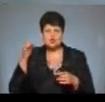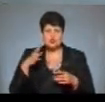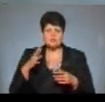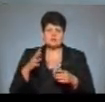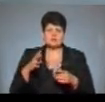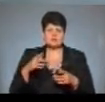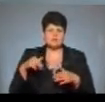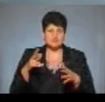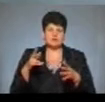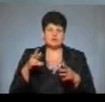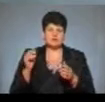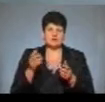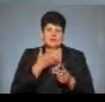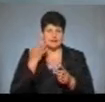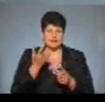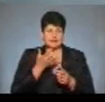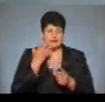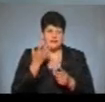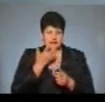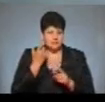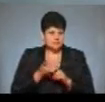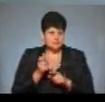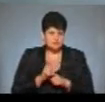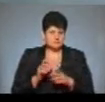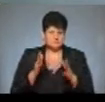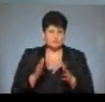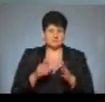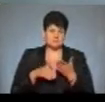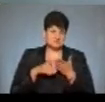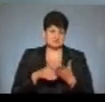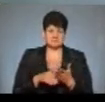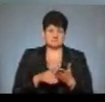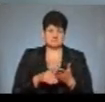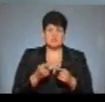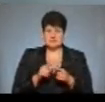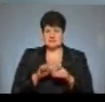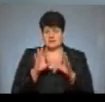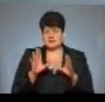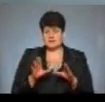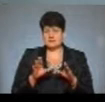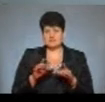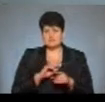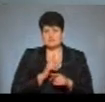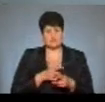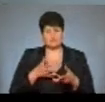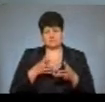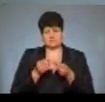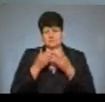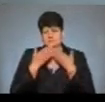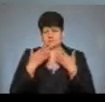моментально сохне, температура досить хороша, сприятлива, так що це суттєво не вплине, знову ж